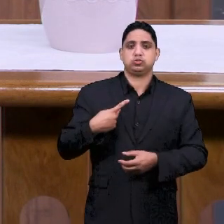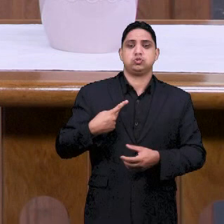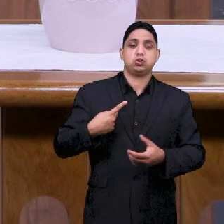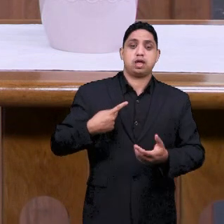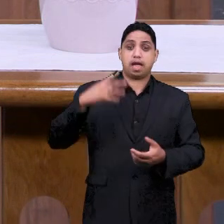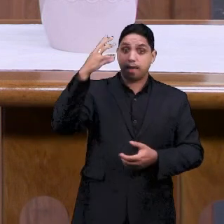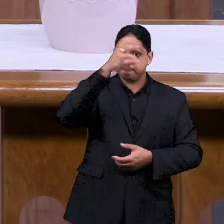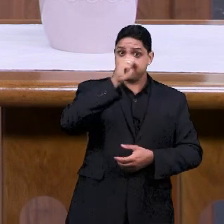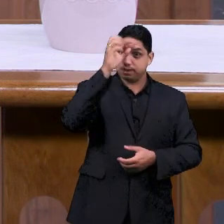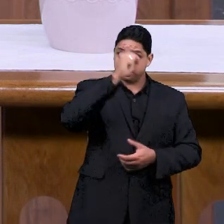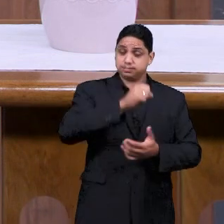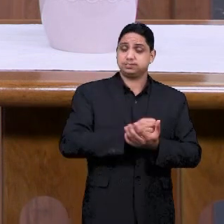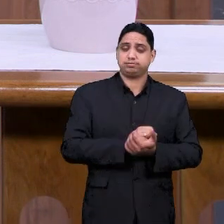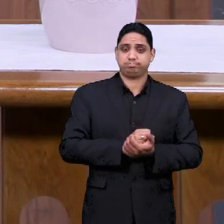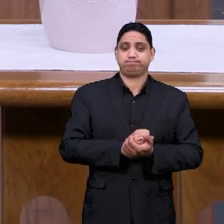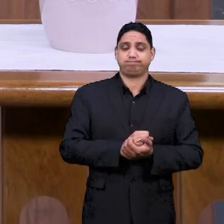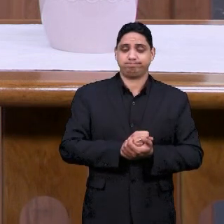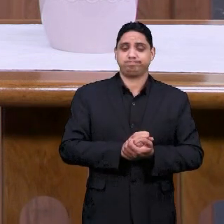formés,